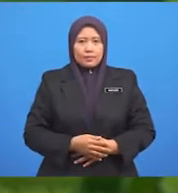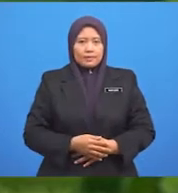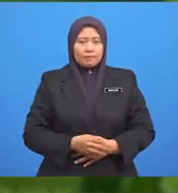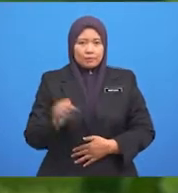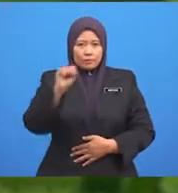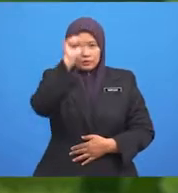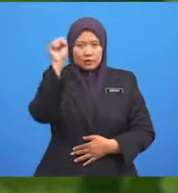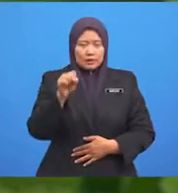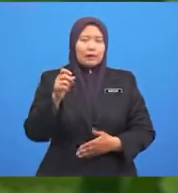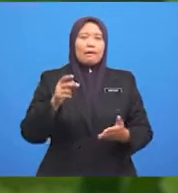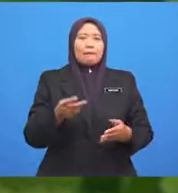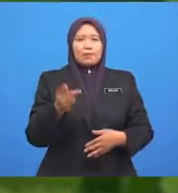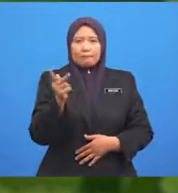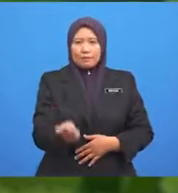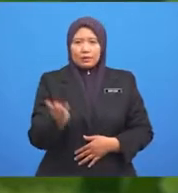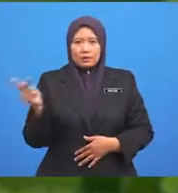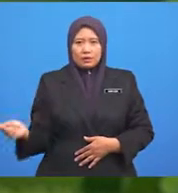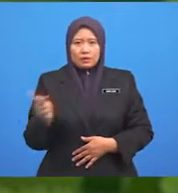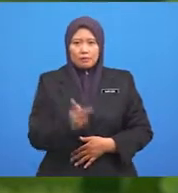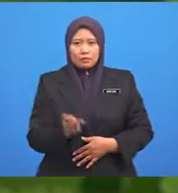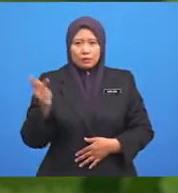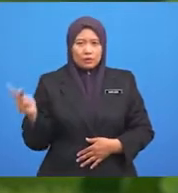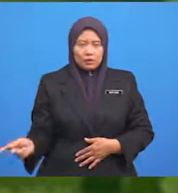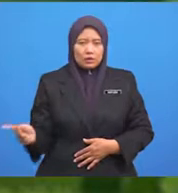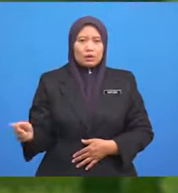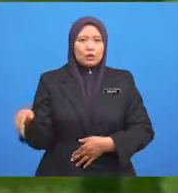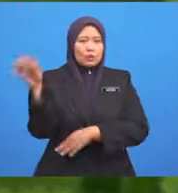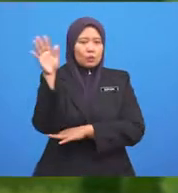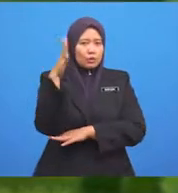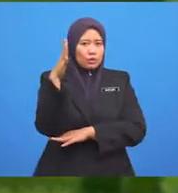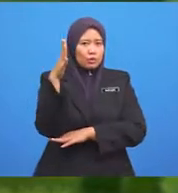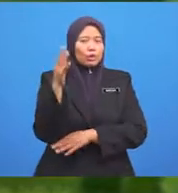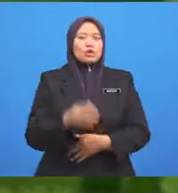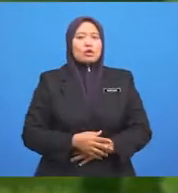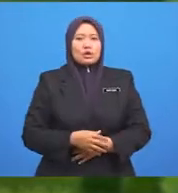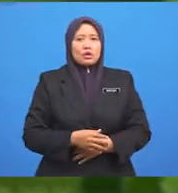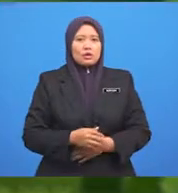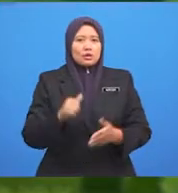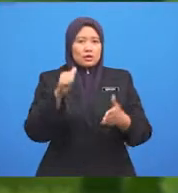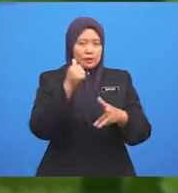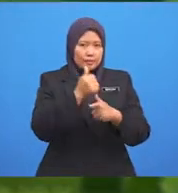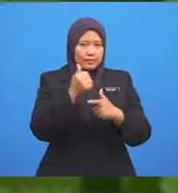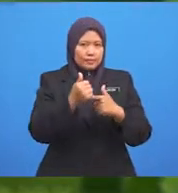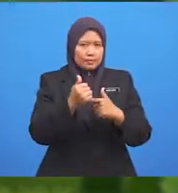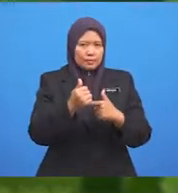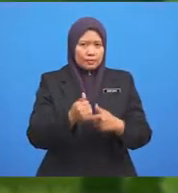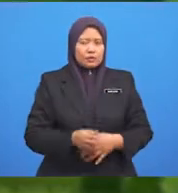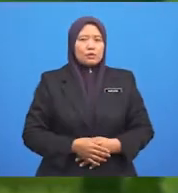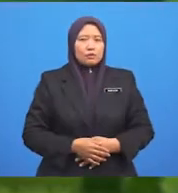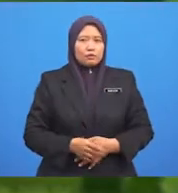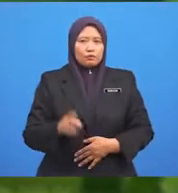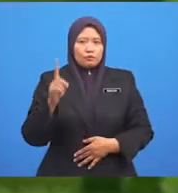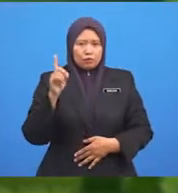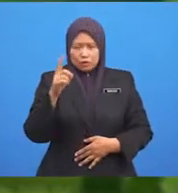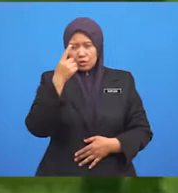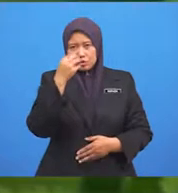kepada perkara-perkara pokok atau utama yang ingin dikemukakan oleh pengarang